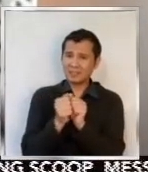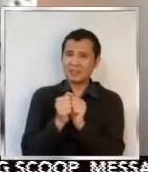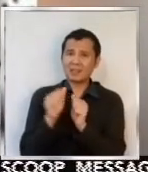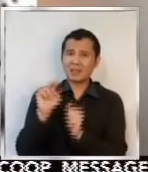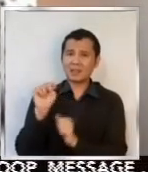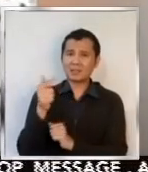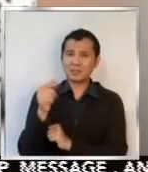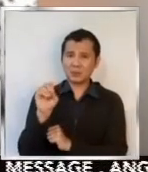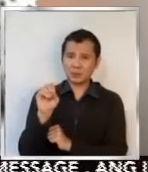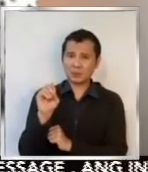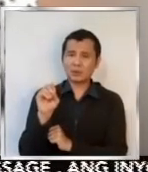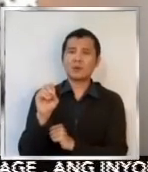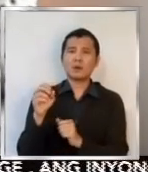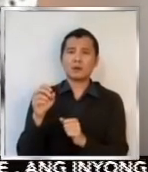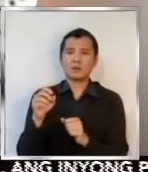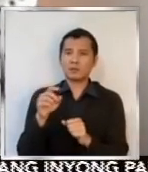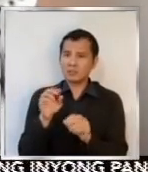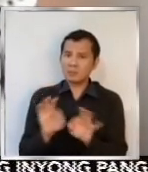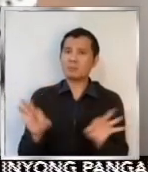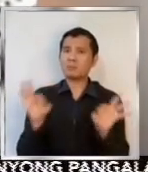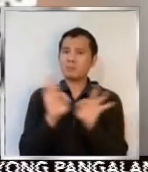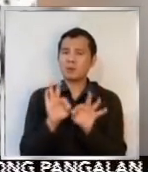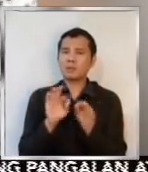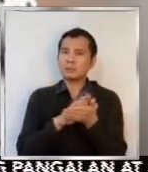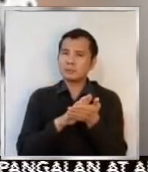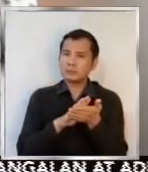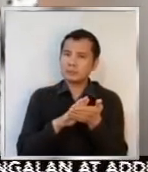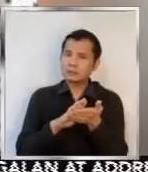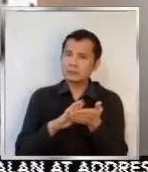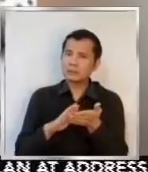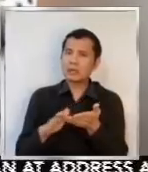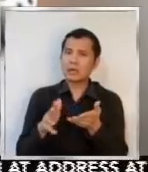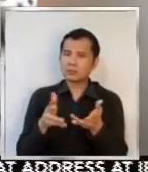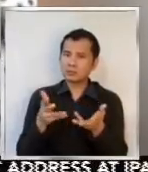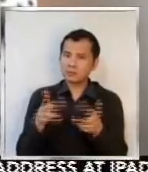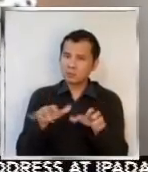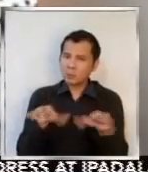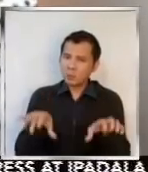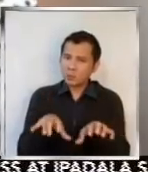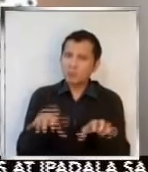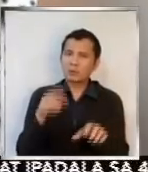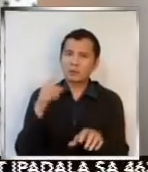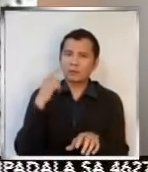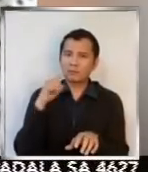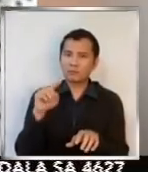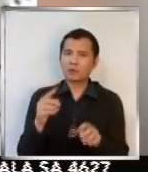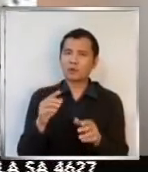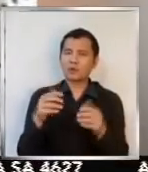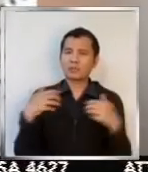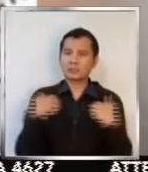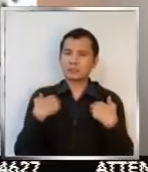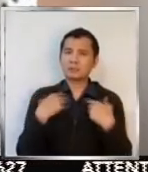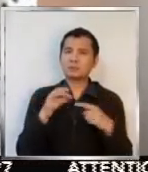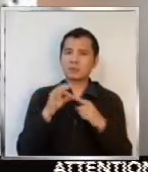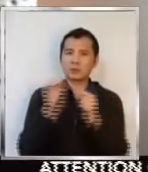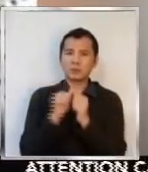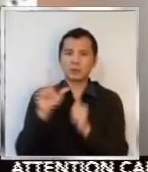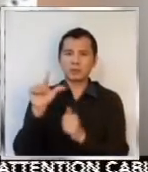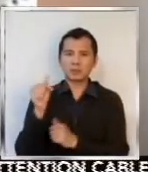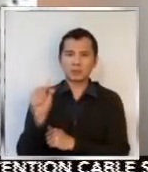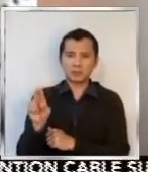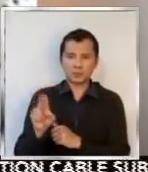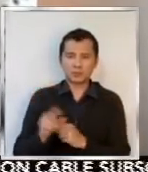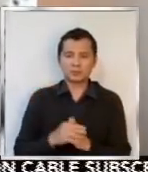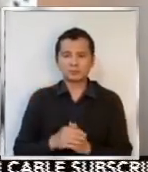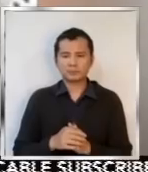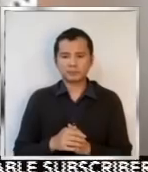humane treatment of animals, lalo na sa mga impounding ng mga local government units. Sadly kasi also, no, this is not the